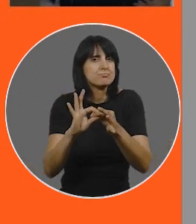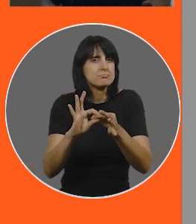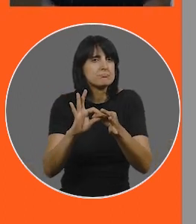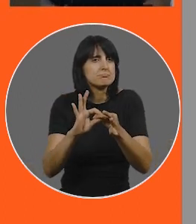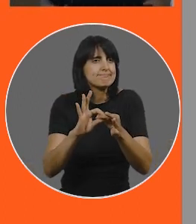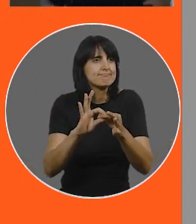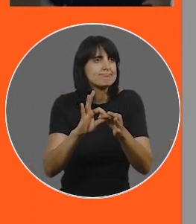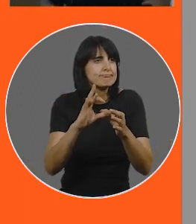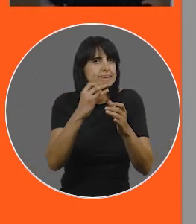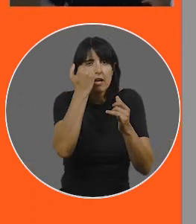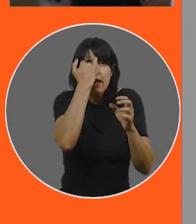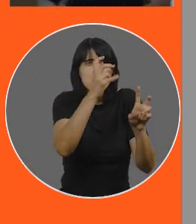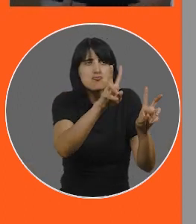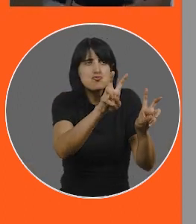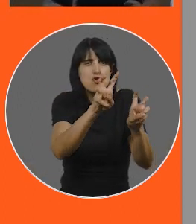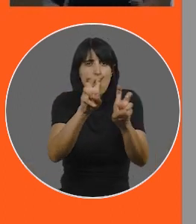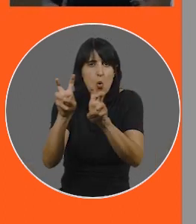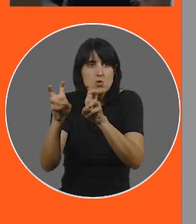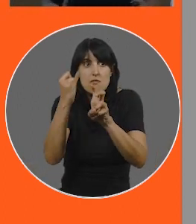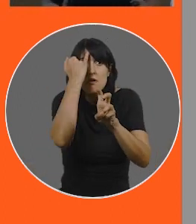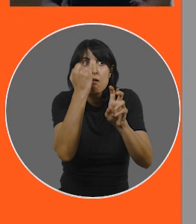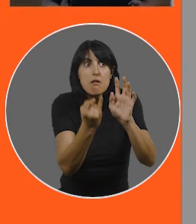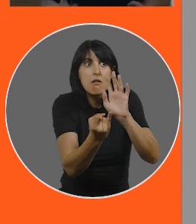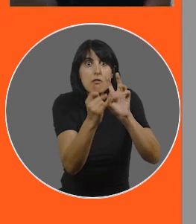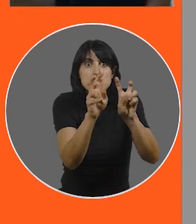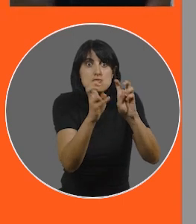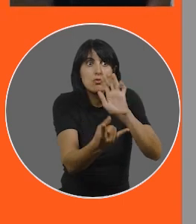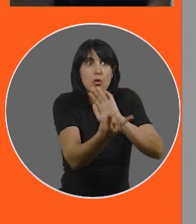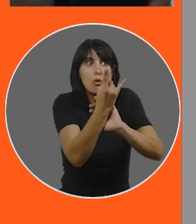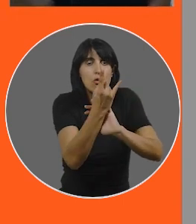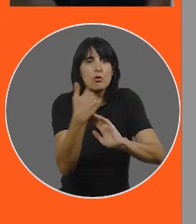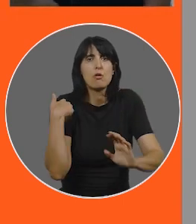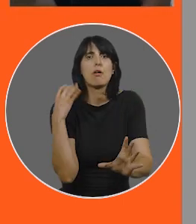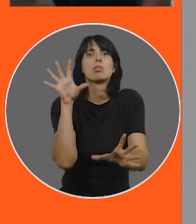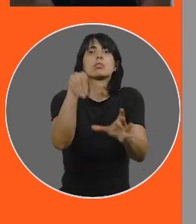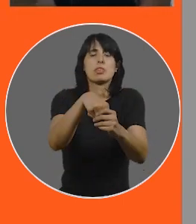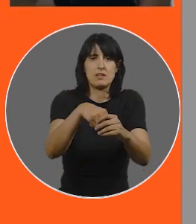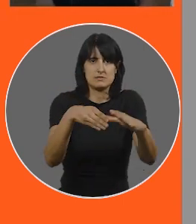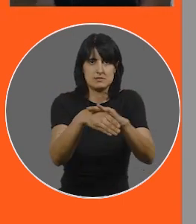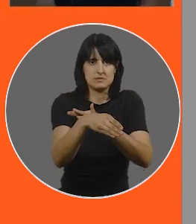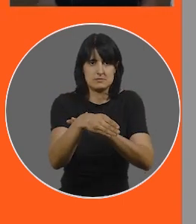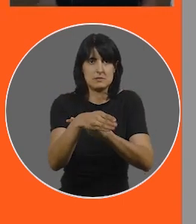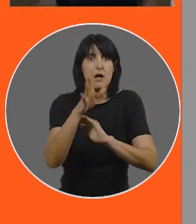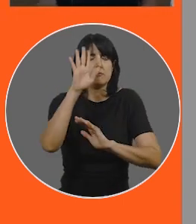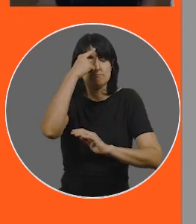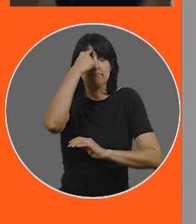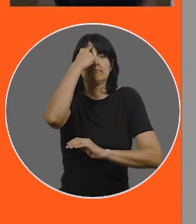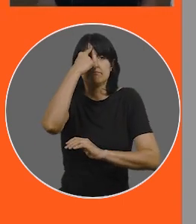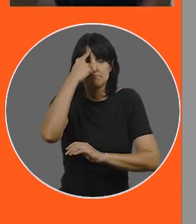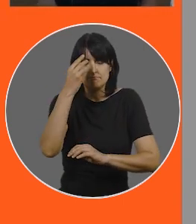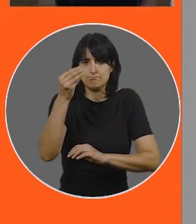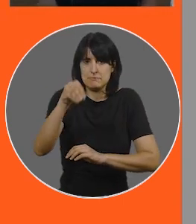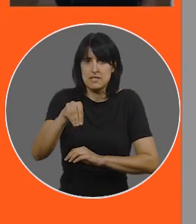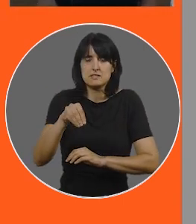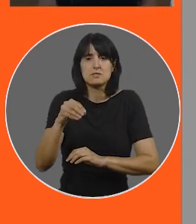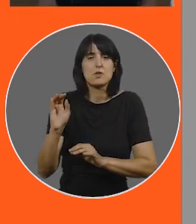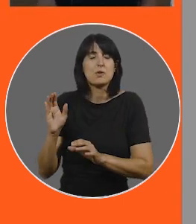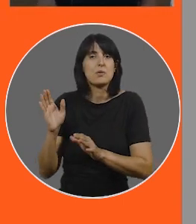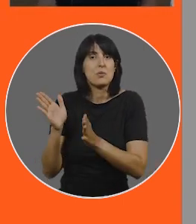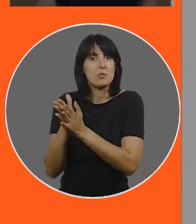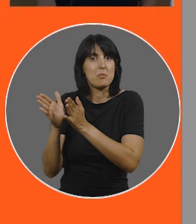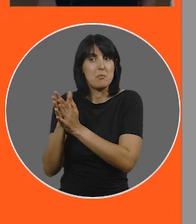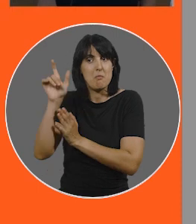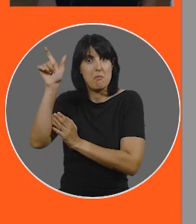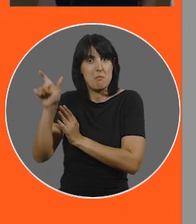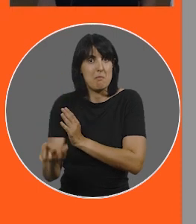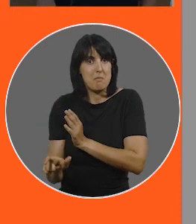amb innovacions diverses. Hem de ser-hi quan hi ha una innovació. Permeteu-me un incís, ara una companya del grup de recerca està movent, i